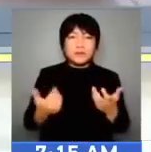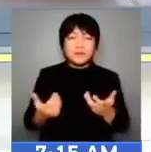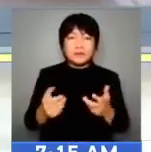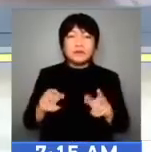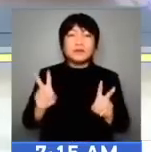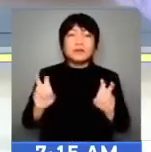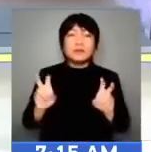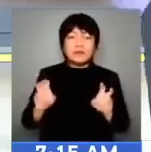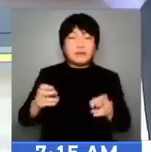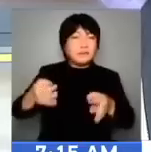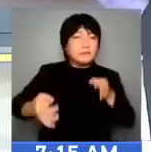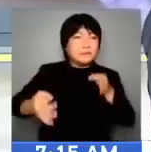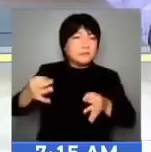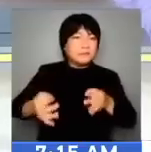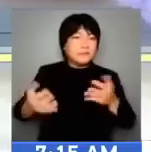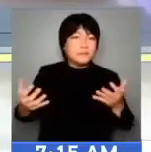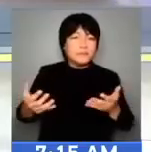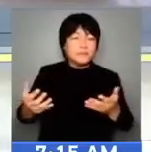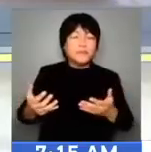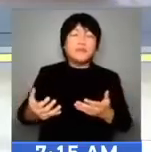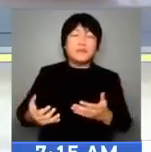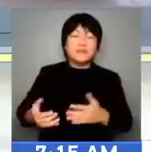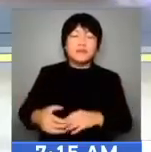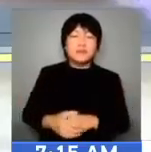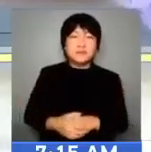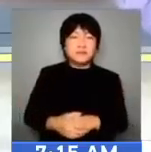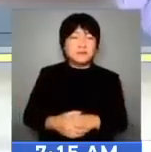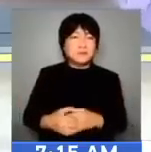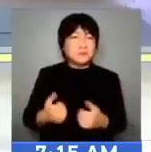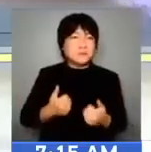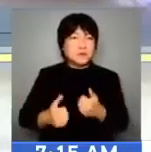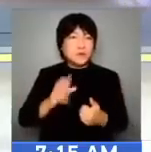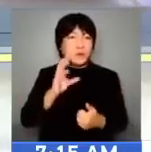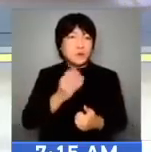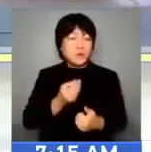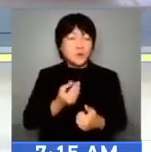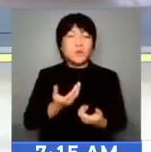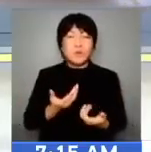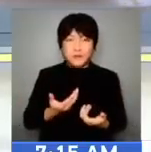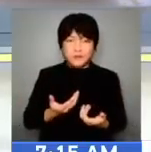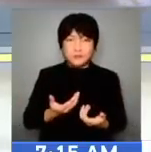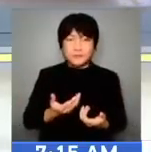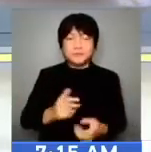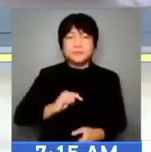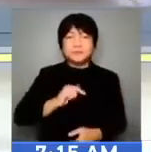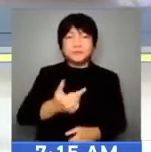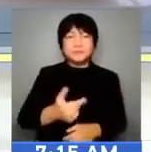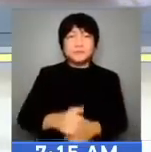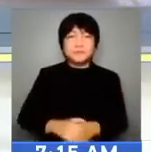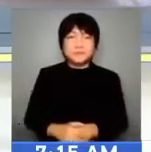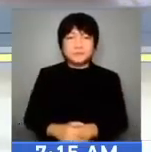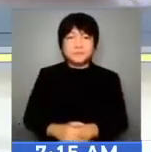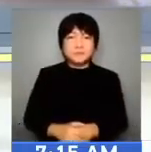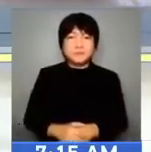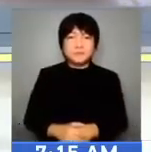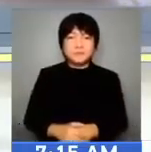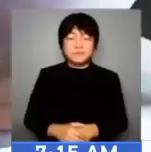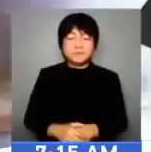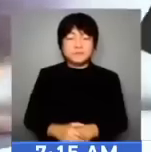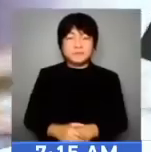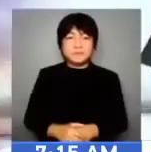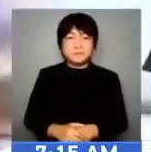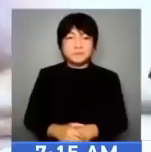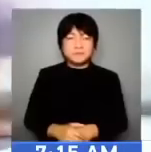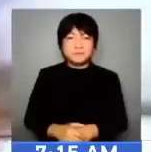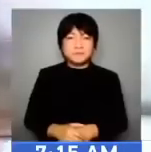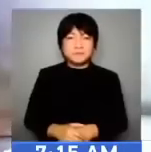Ito, kung sino-sino ang mapapanood dyan, alamin po sa unang chika ni Aubrey show Carampel. Show to